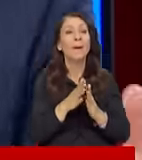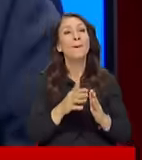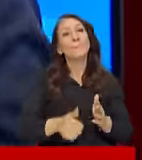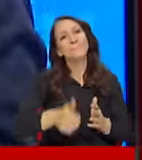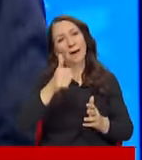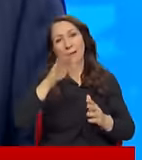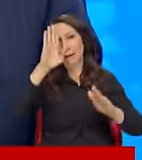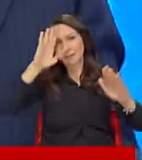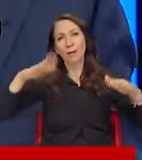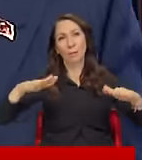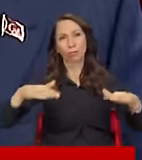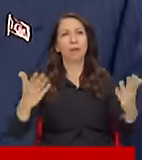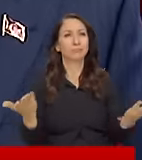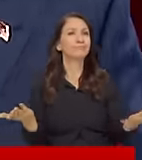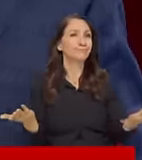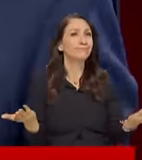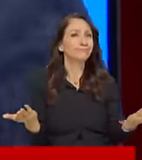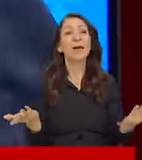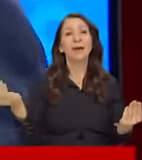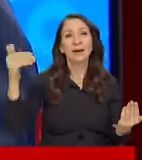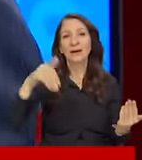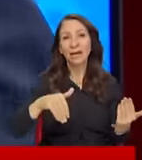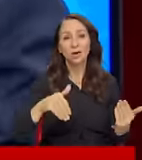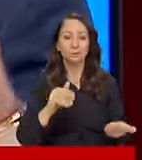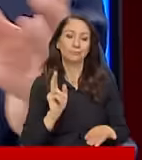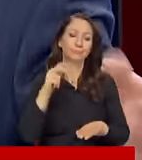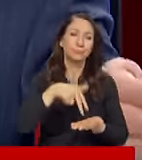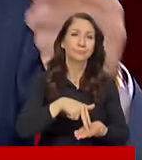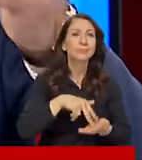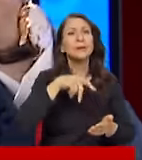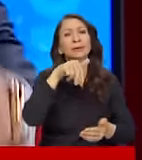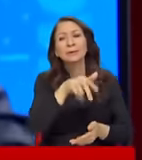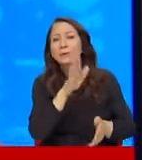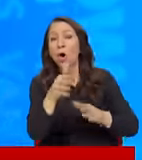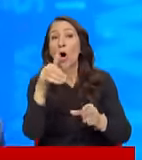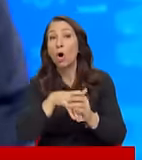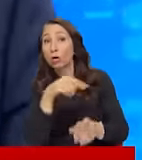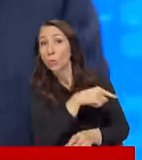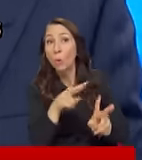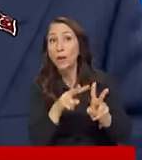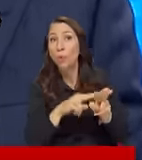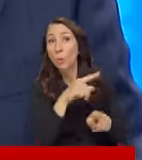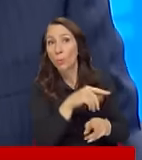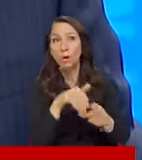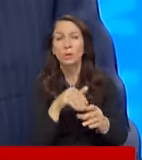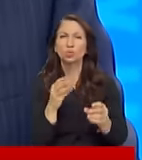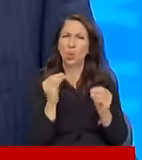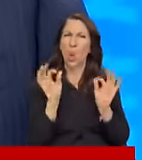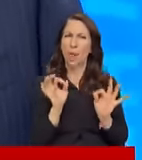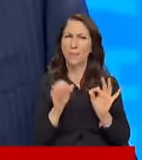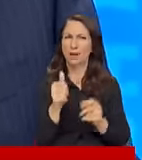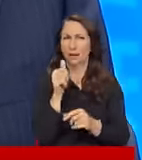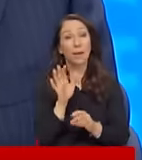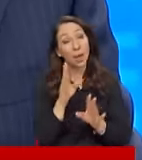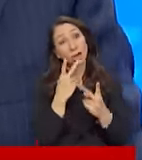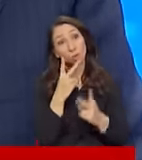bakanlar İstanbul'da. Geliyorlar, çıkıyorlar, sağda solda oy istiyorlar ve gerçekten önemli bakanlıklar. Bakın